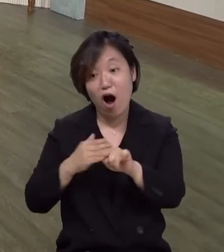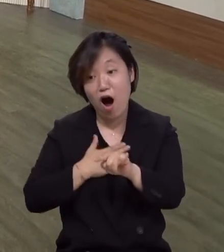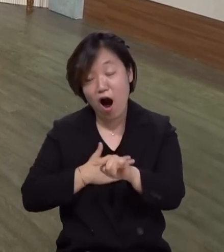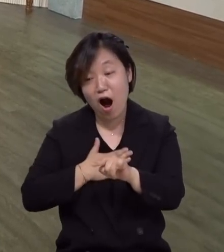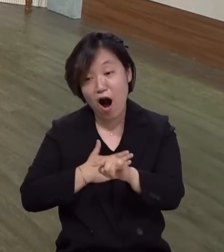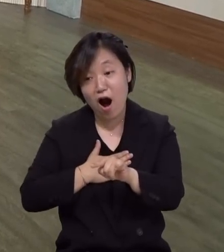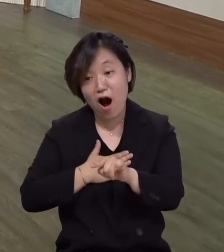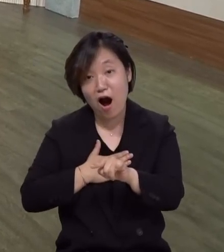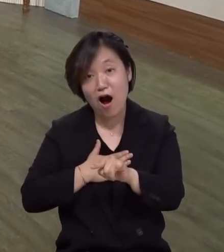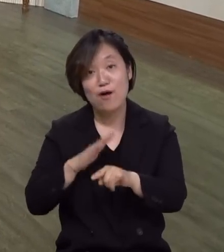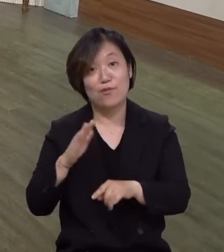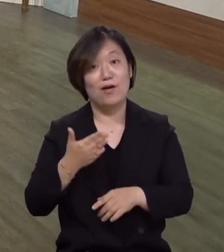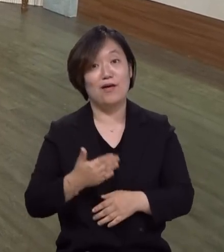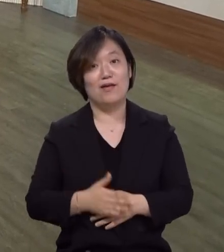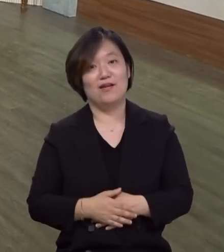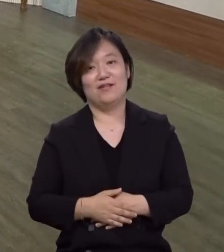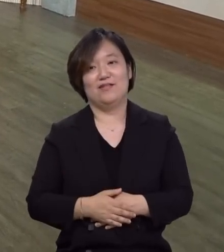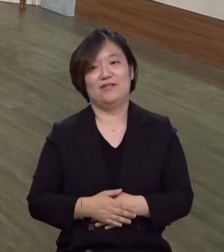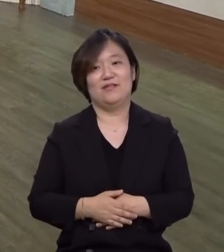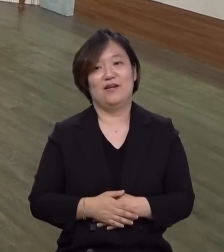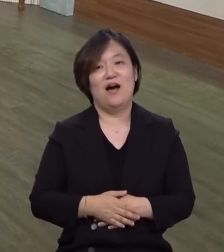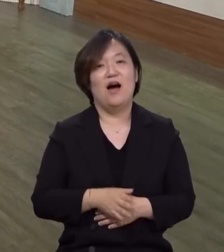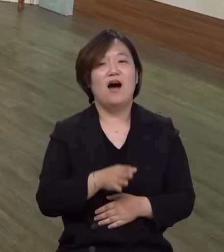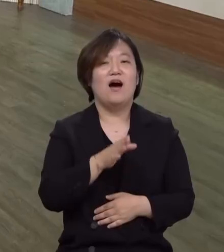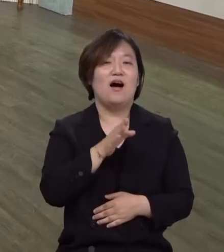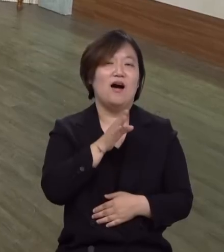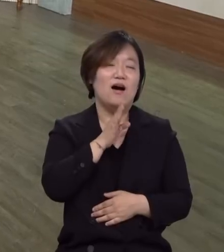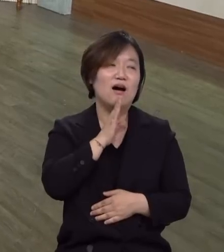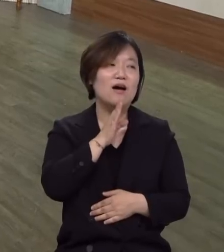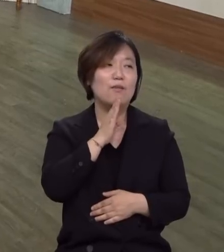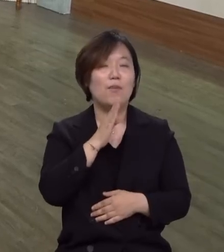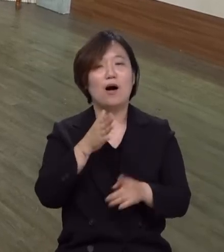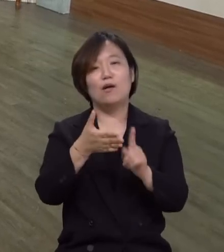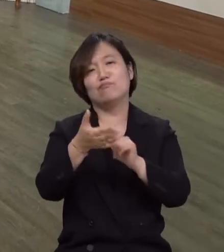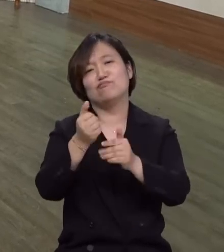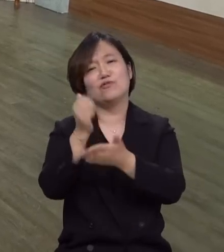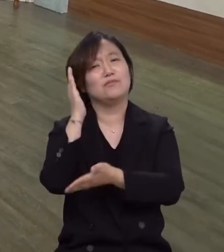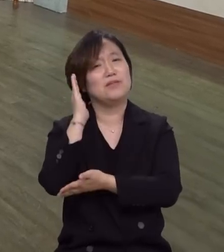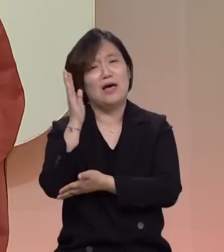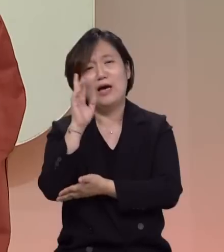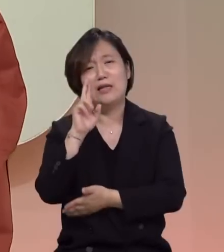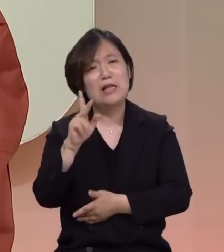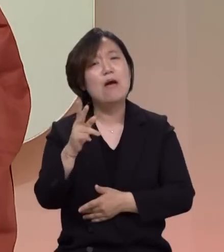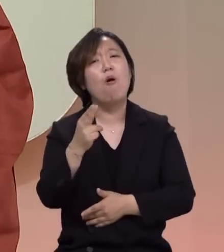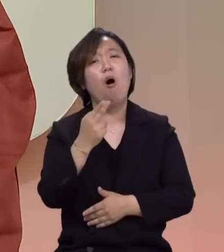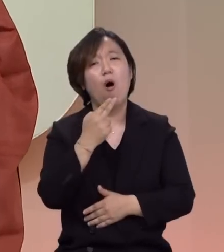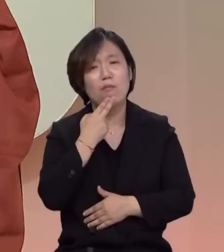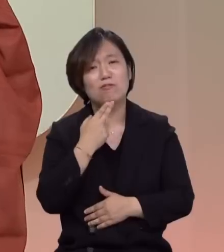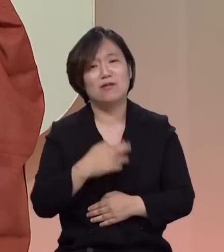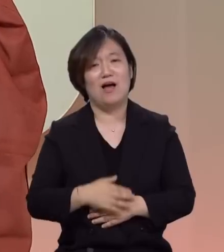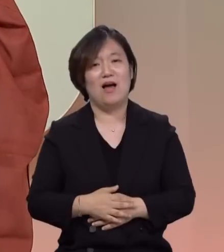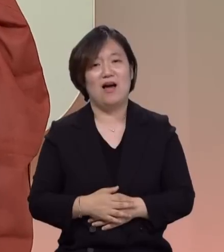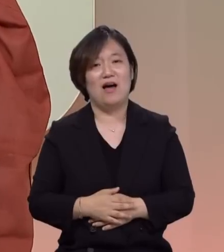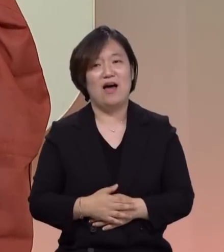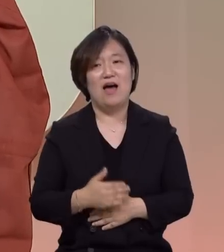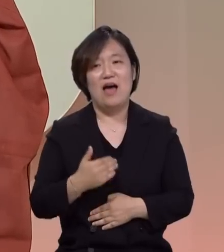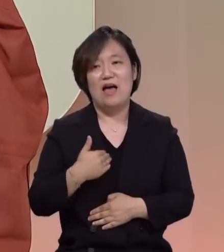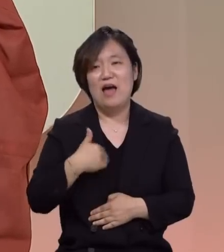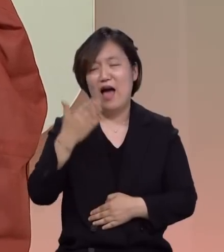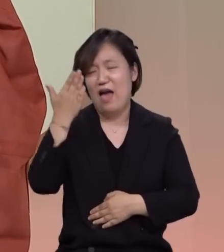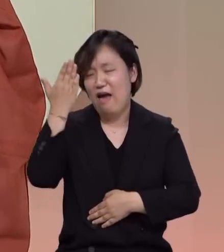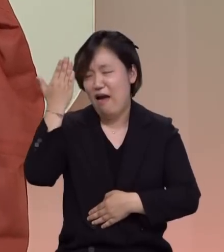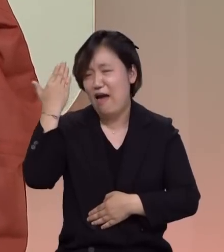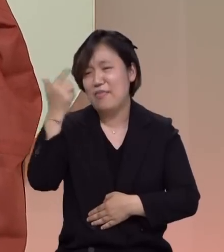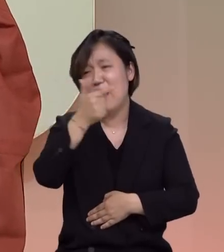아 이게 부처님 말씀이 하나도 틀린게 없구나 옛적에 그